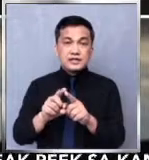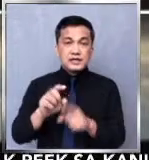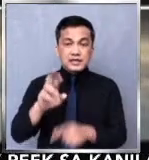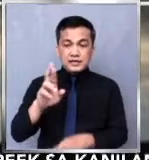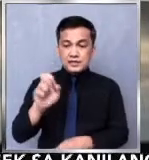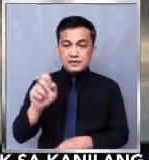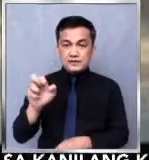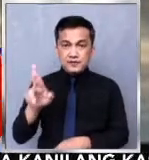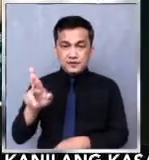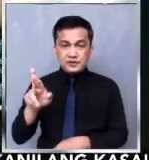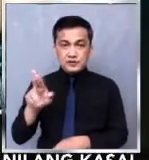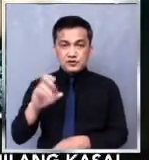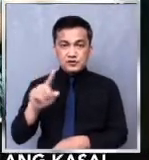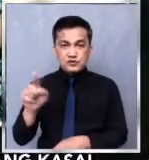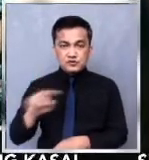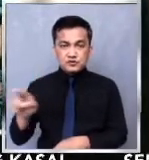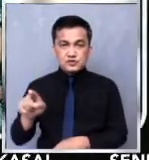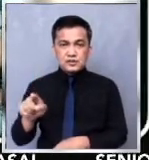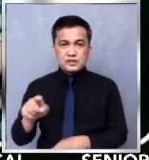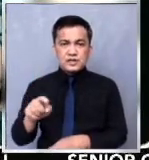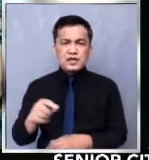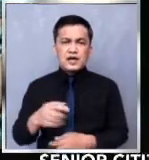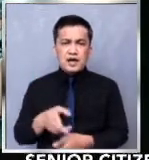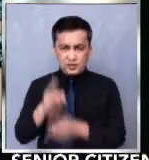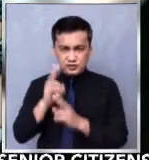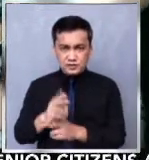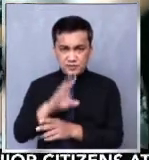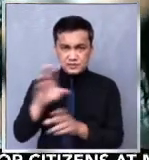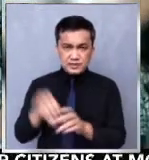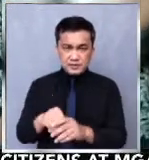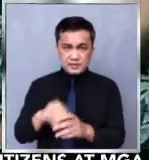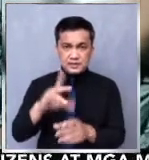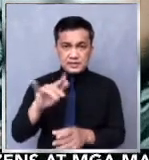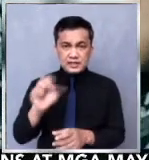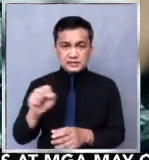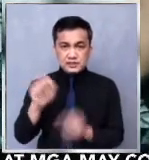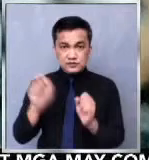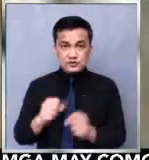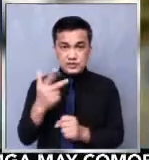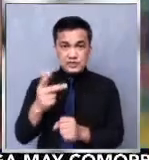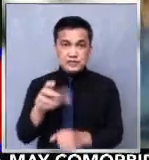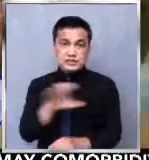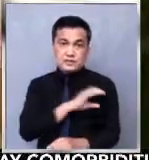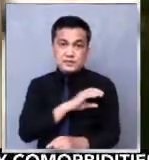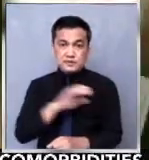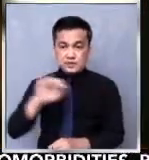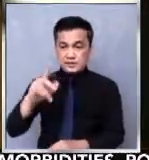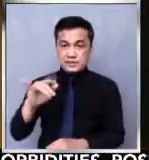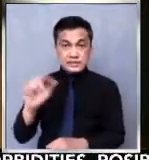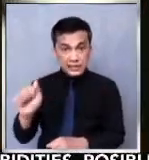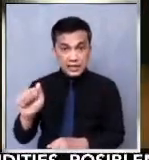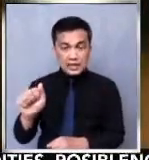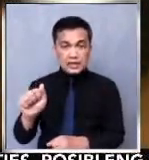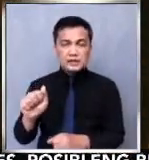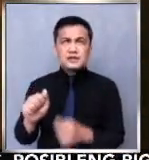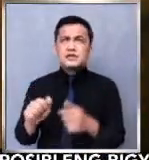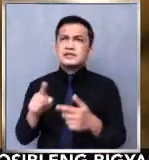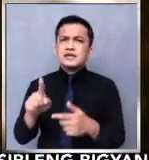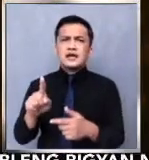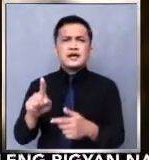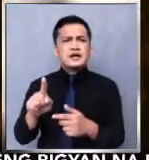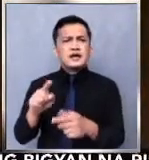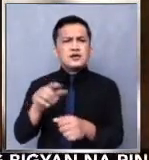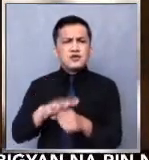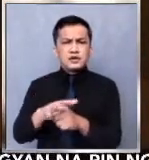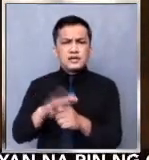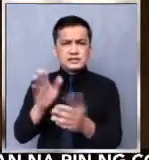bahagi ng Limitless. Si The Clash Season 3 Grand Champion, Jessica Villarubin, at isang local singer na unang beses